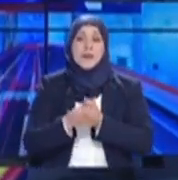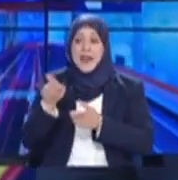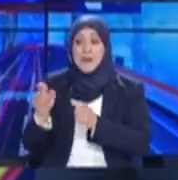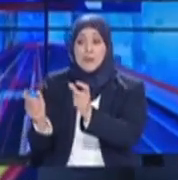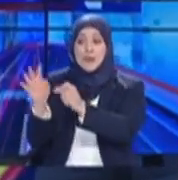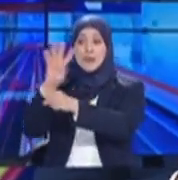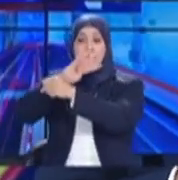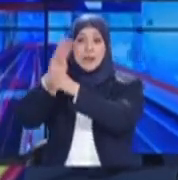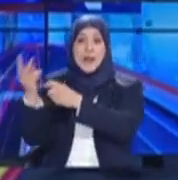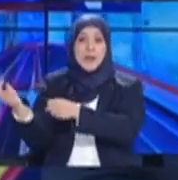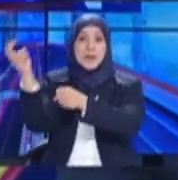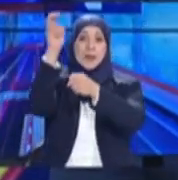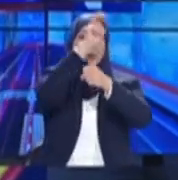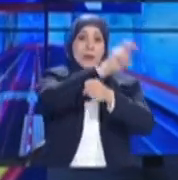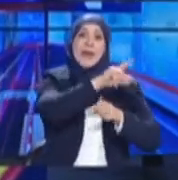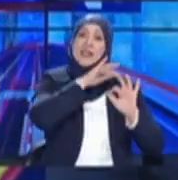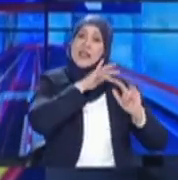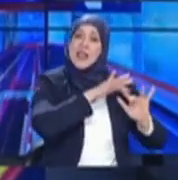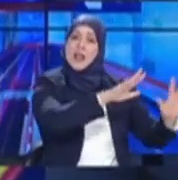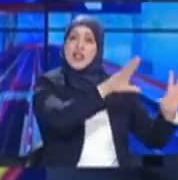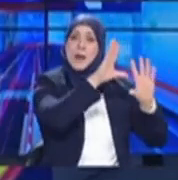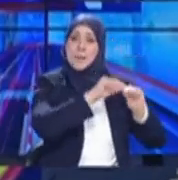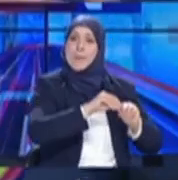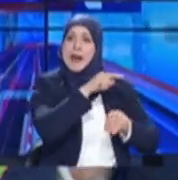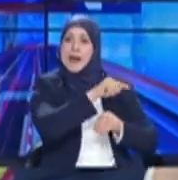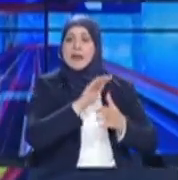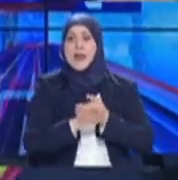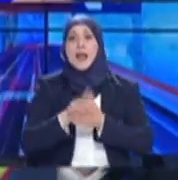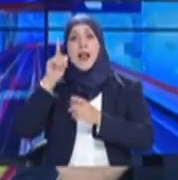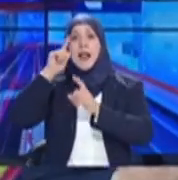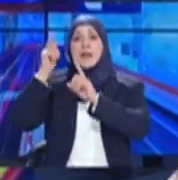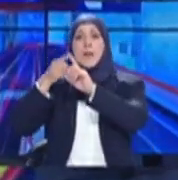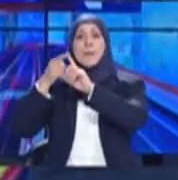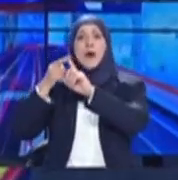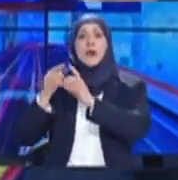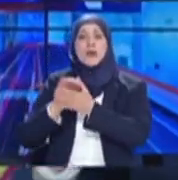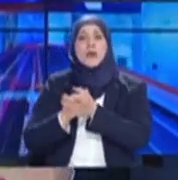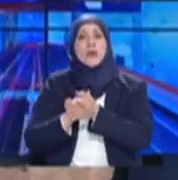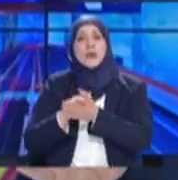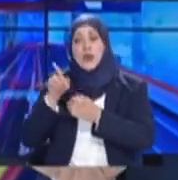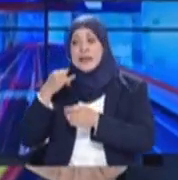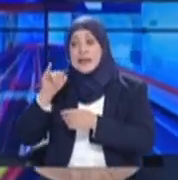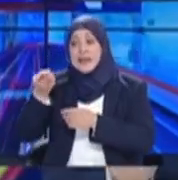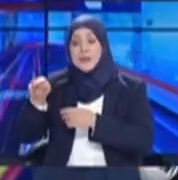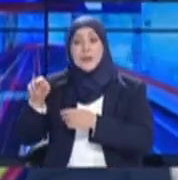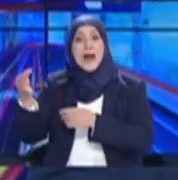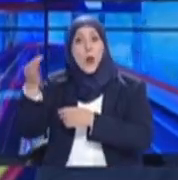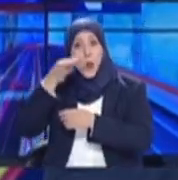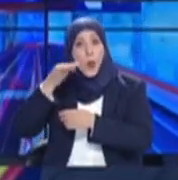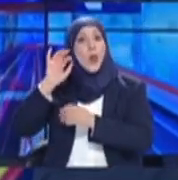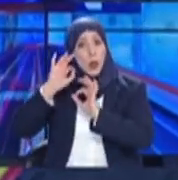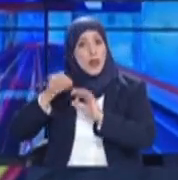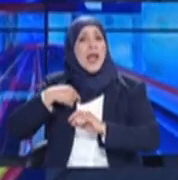اللي بيخرج منها بين كيف كيف ما ما يخبيش روحوا وبين انه كان في ذاك المكان انما